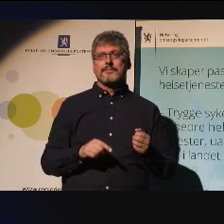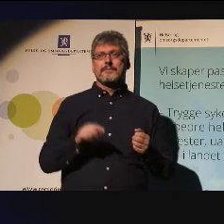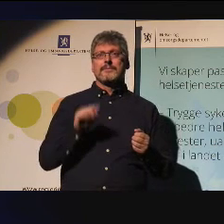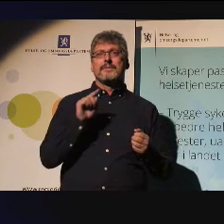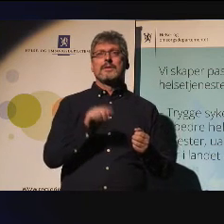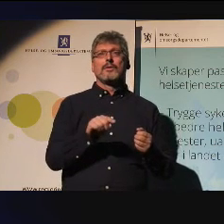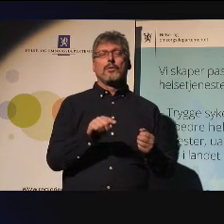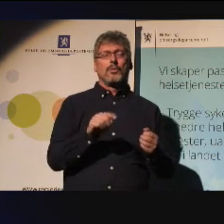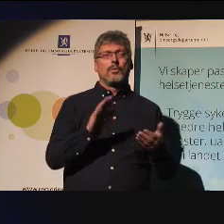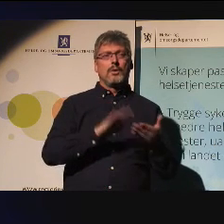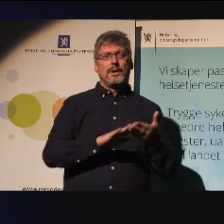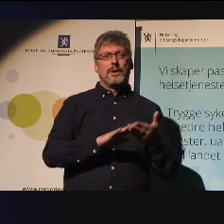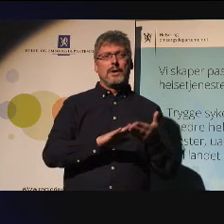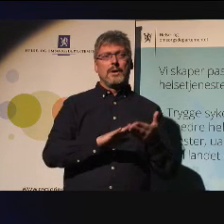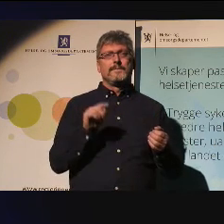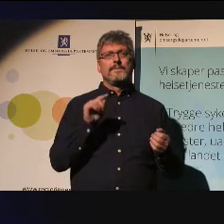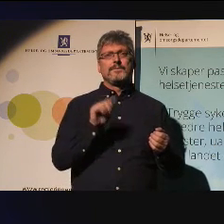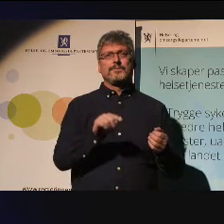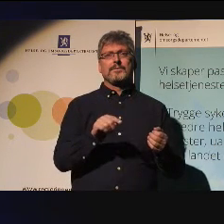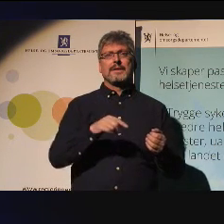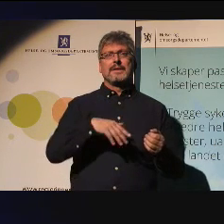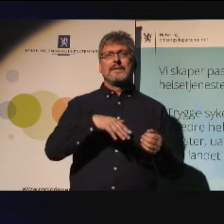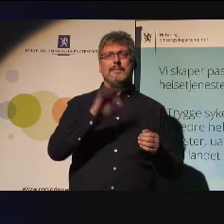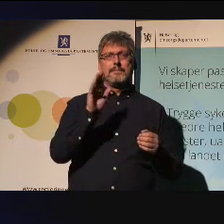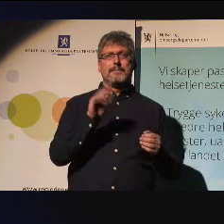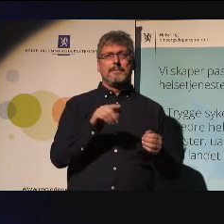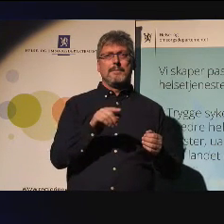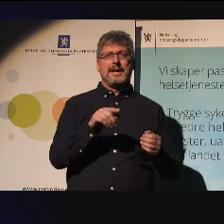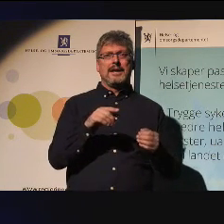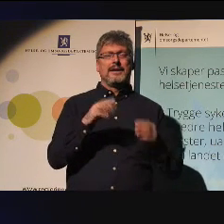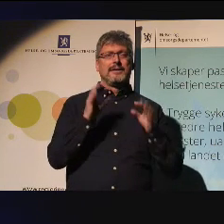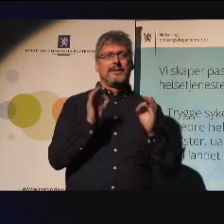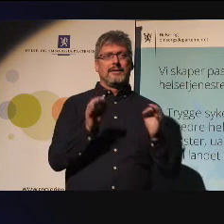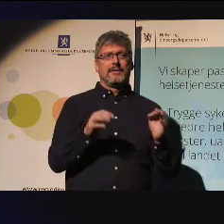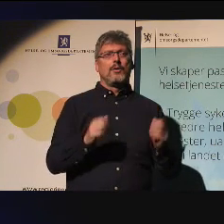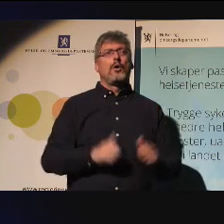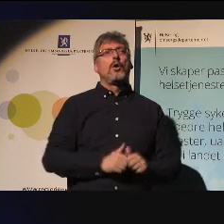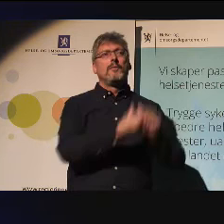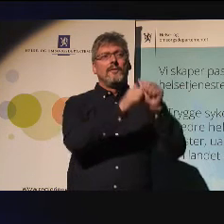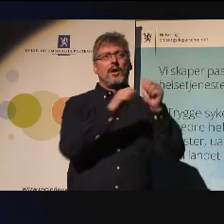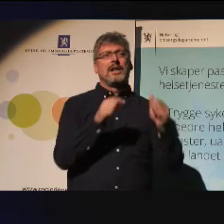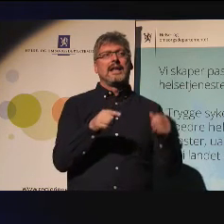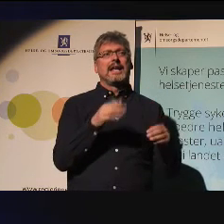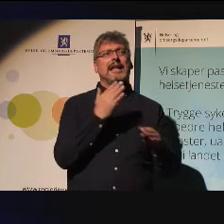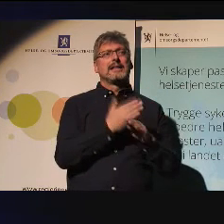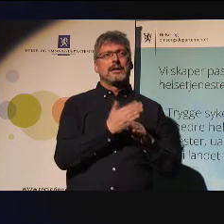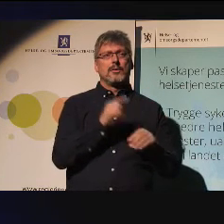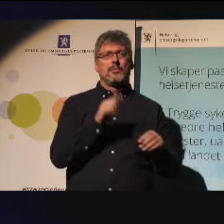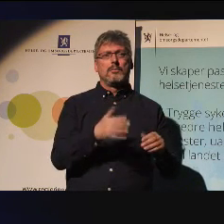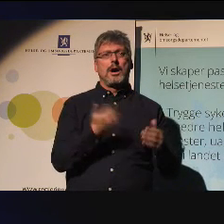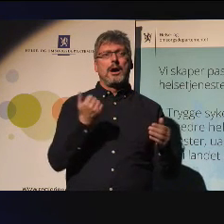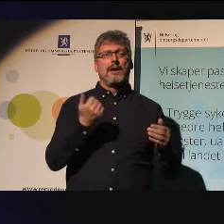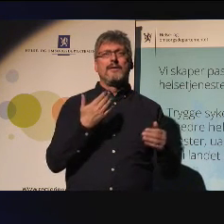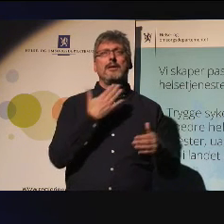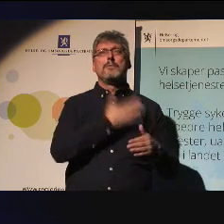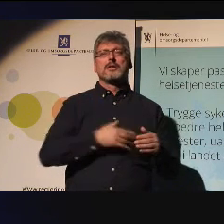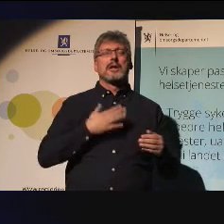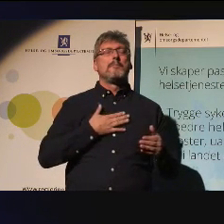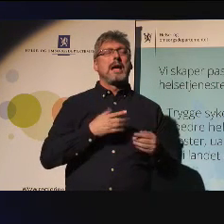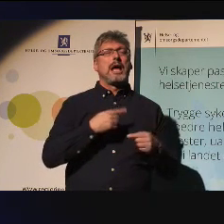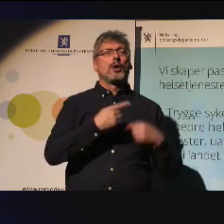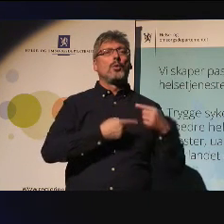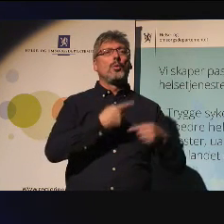mindre, og vi ønsker nå å prøve ut nye modeller for oppfølging nettopp av pasienter med kroniske